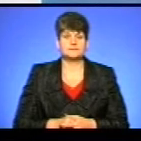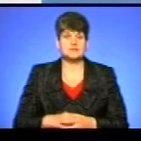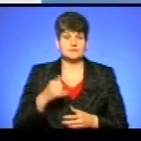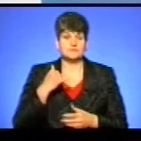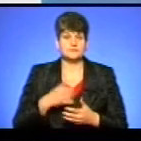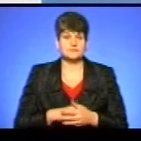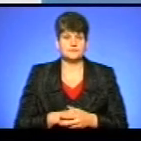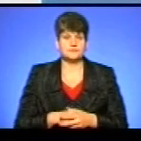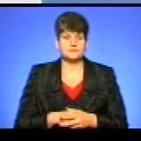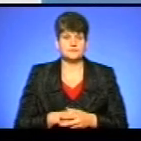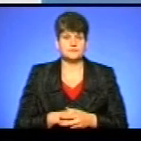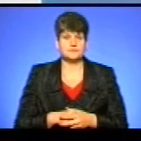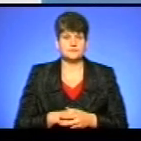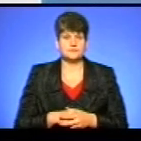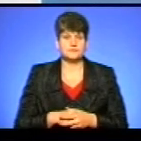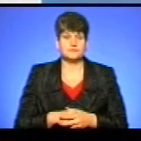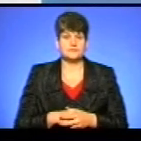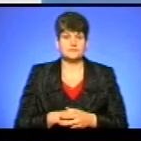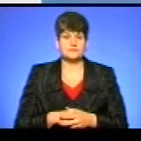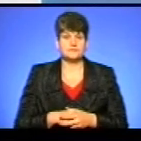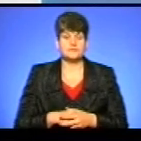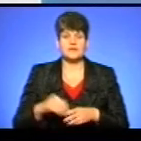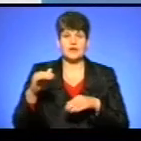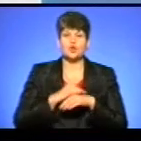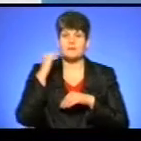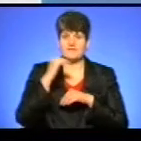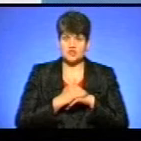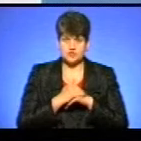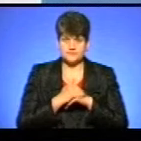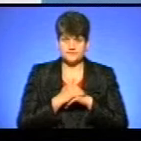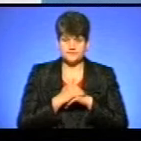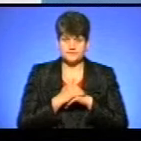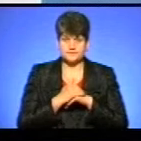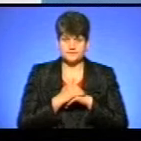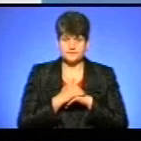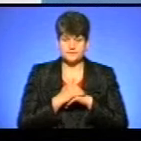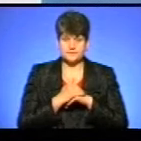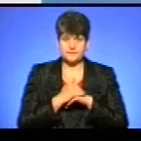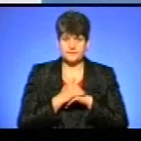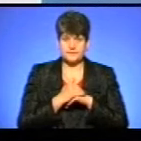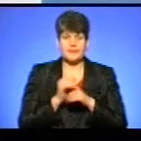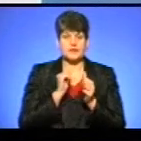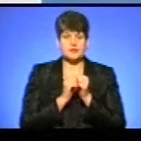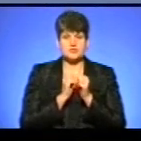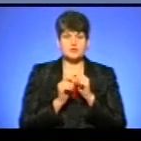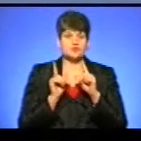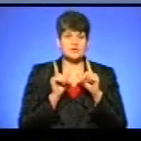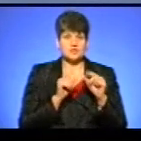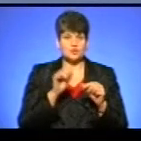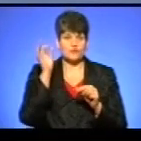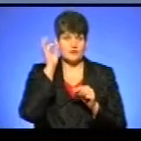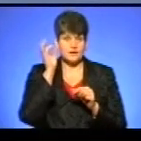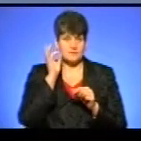Доброго вечора, ми готові почути ваше запитання. Добрий вечір. Так. Добрий вечір. Часто їжджу в Німеччину,